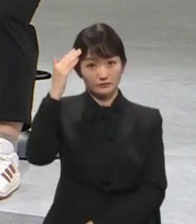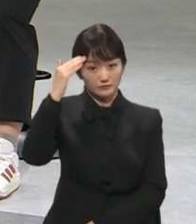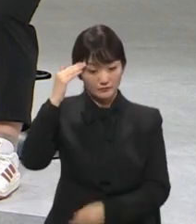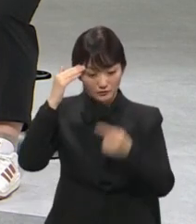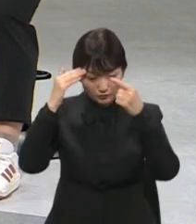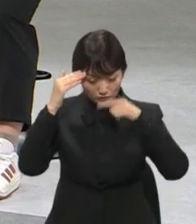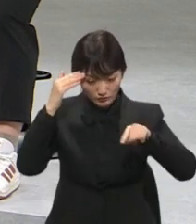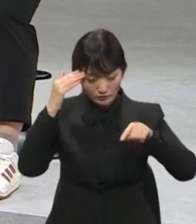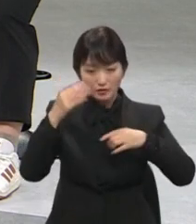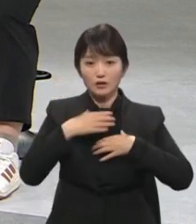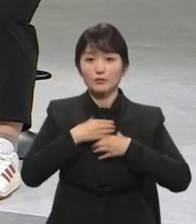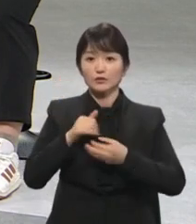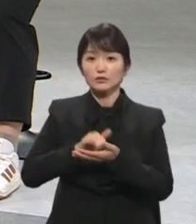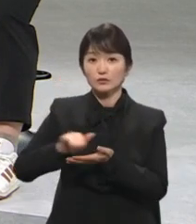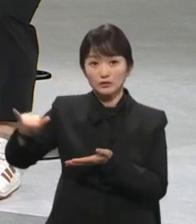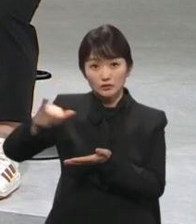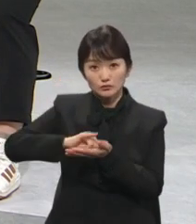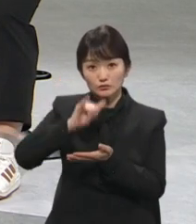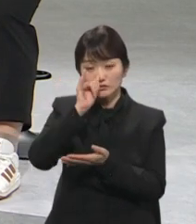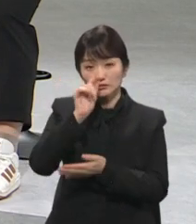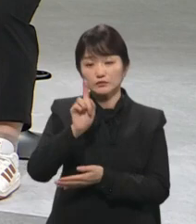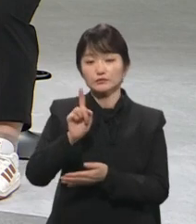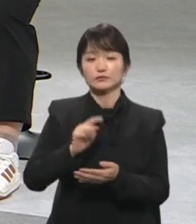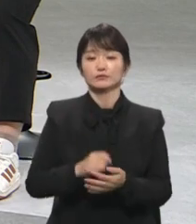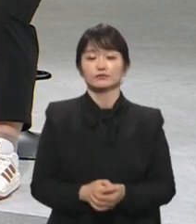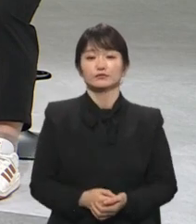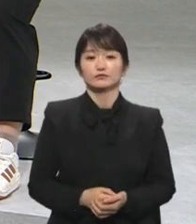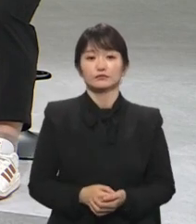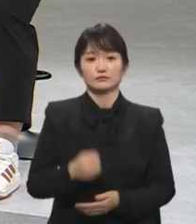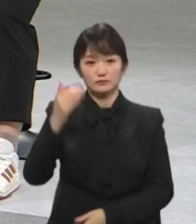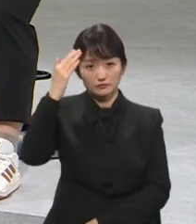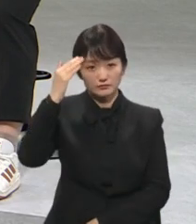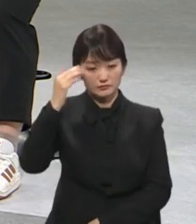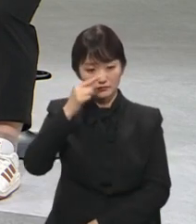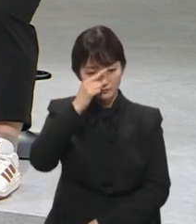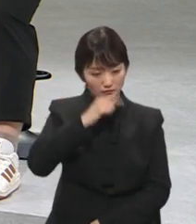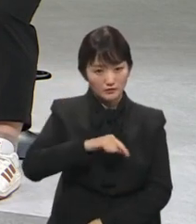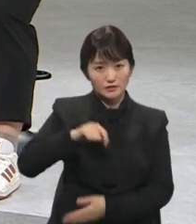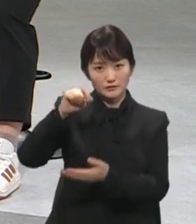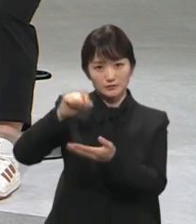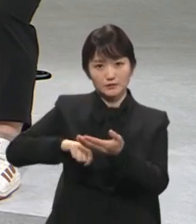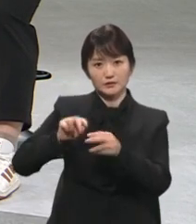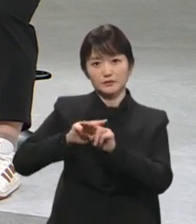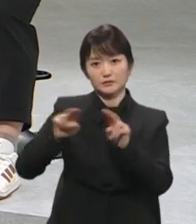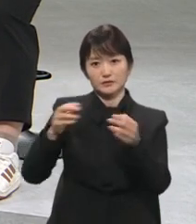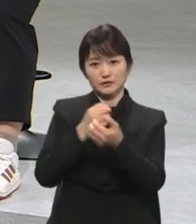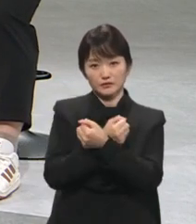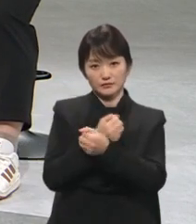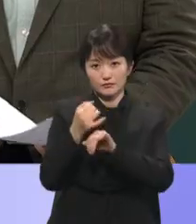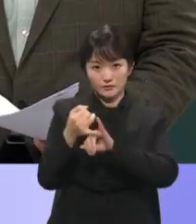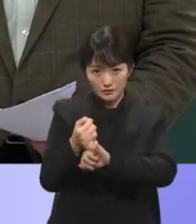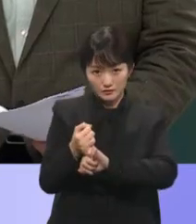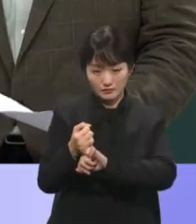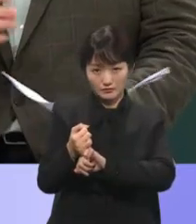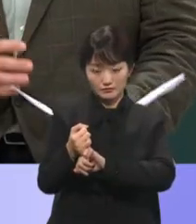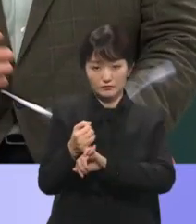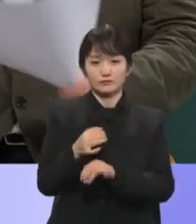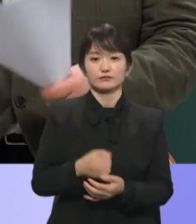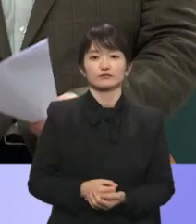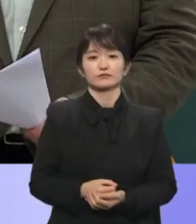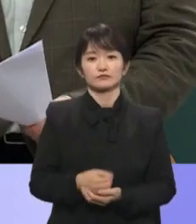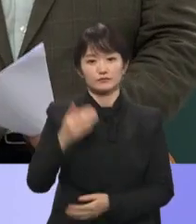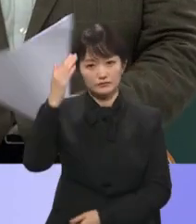국인데 무슨 일이 있었습 그러니까 이게 말씀하신 것처럼 한국하고 원래 태국이 비자 면제 협정이 그니까 원래 왔다 갔다 쉬운 거죠 그래서